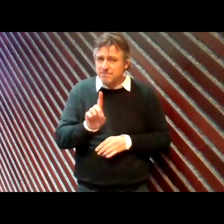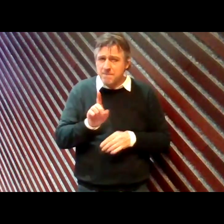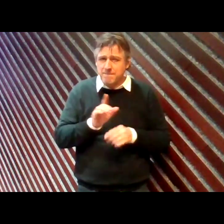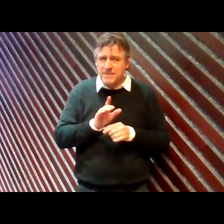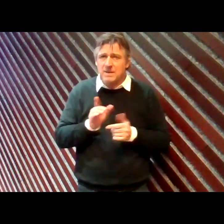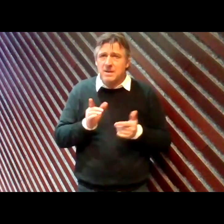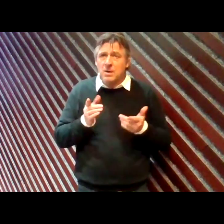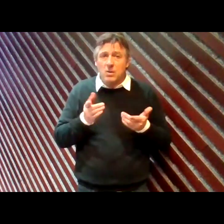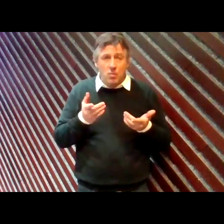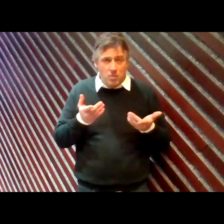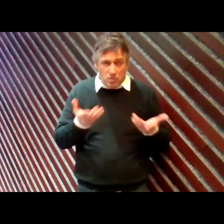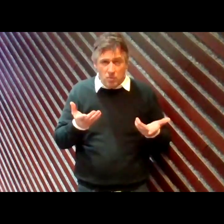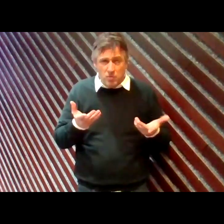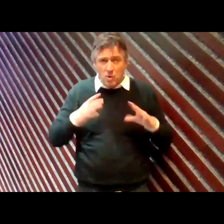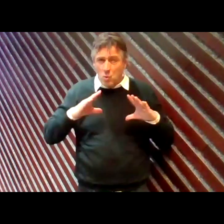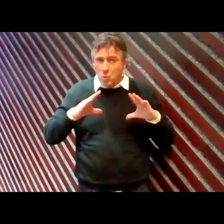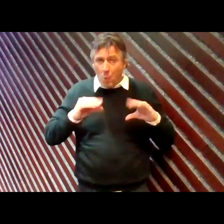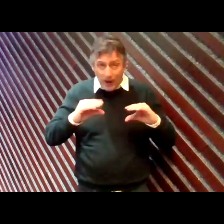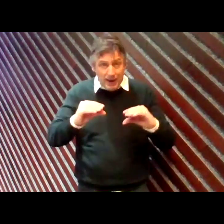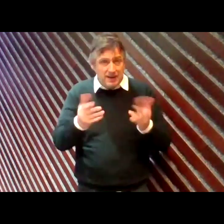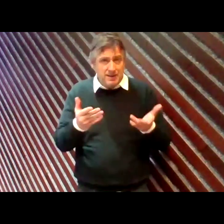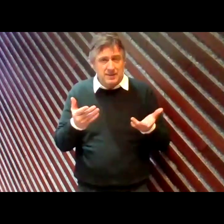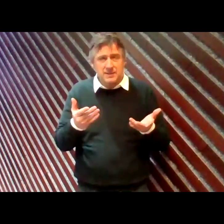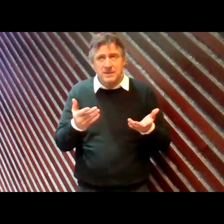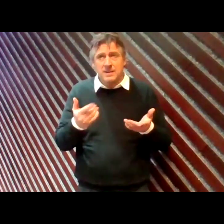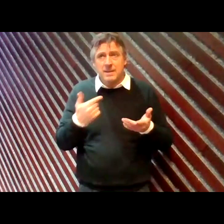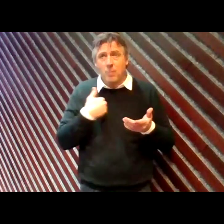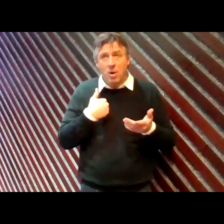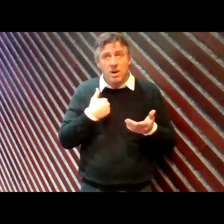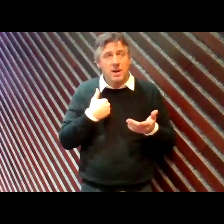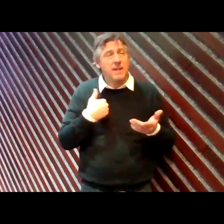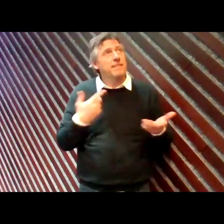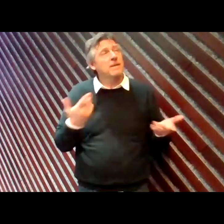'on qu'on fasse pour que tout le monde enfin je veux dire que je suis juste